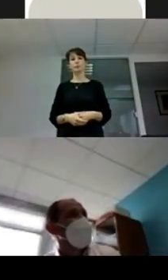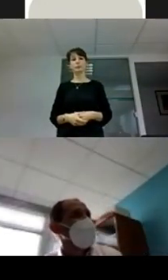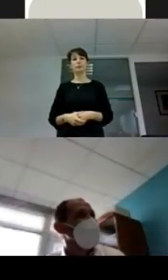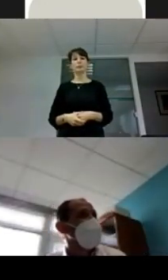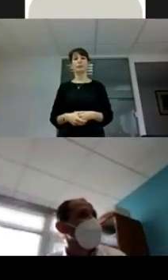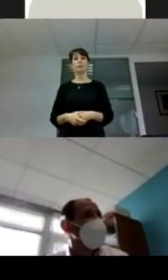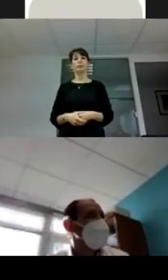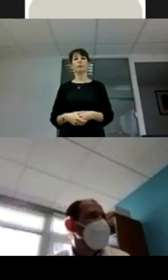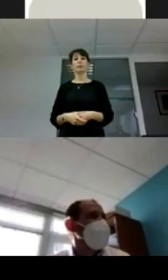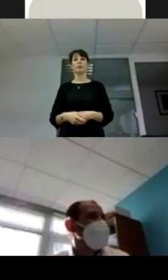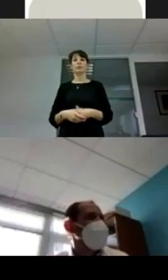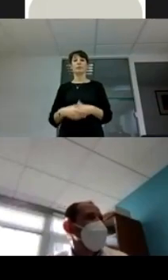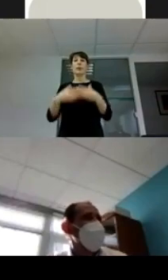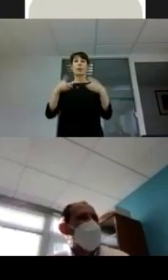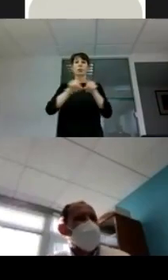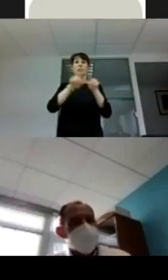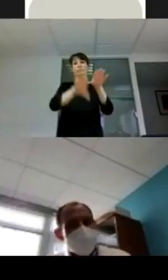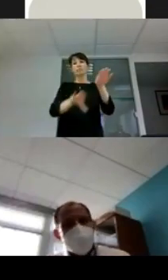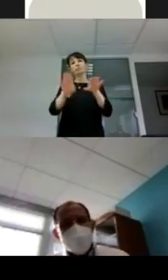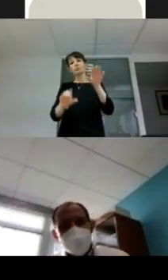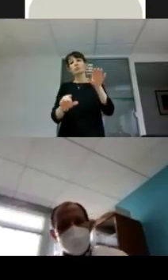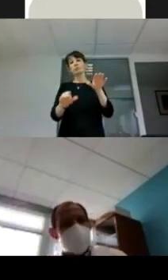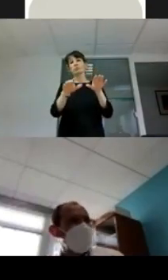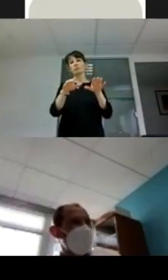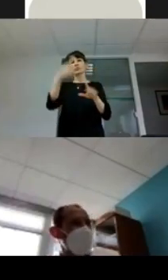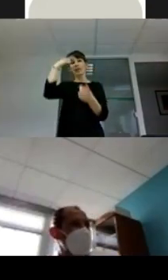une coloscopie dans les 6 mois post-opératoires.